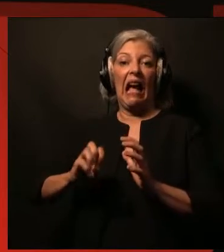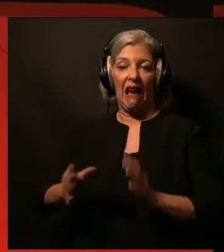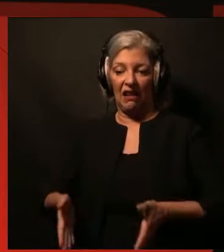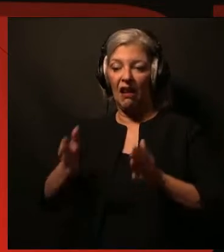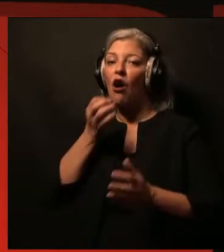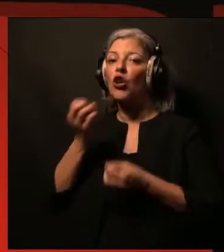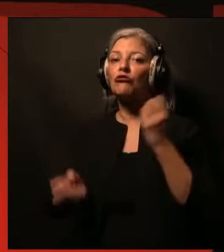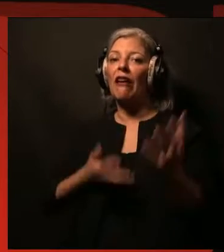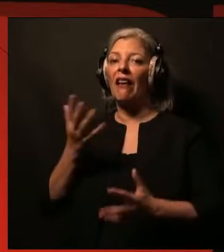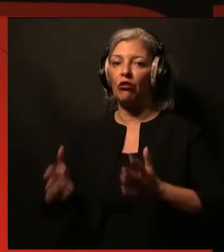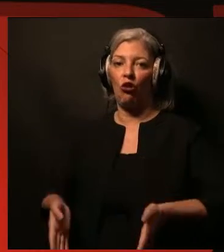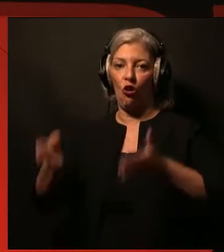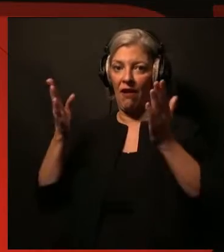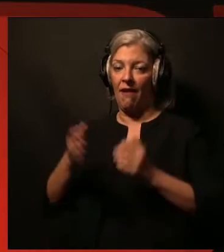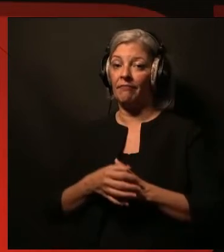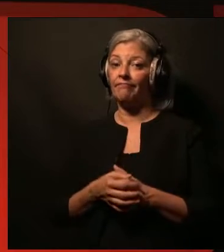ceneritore